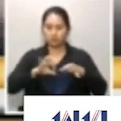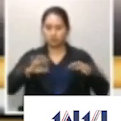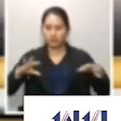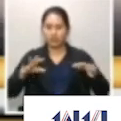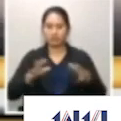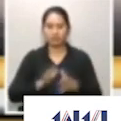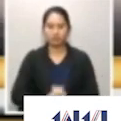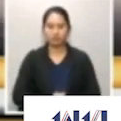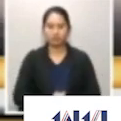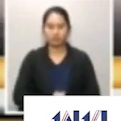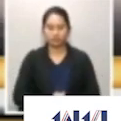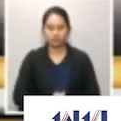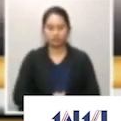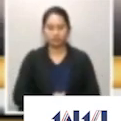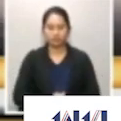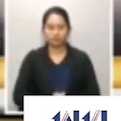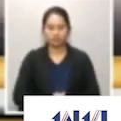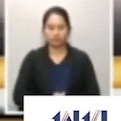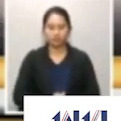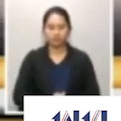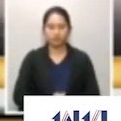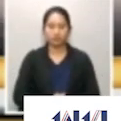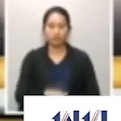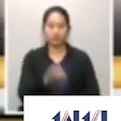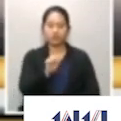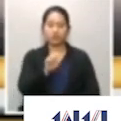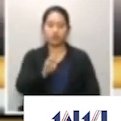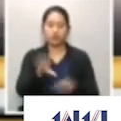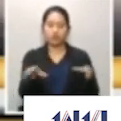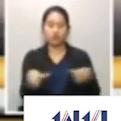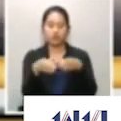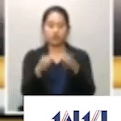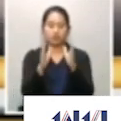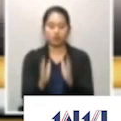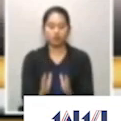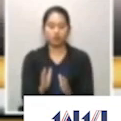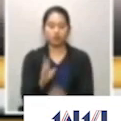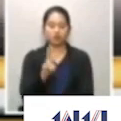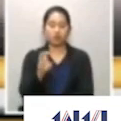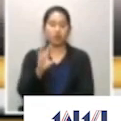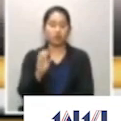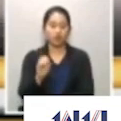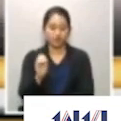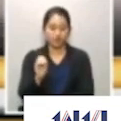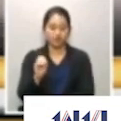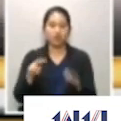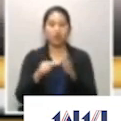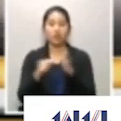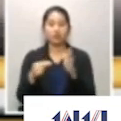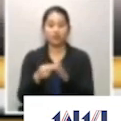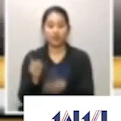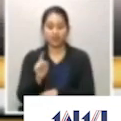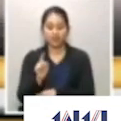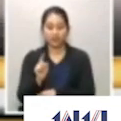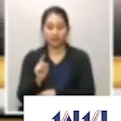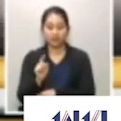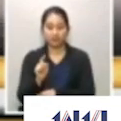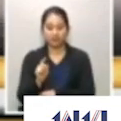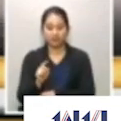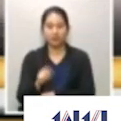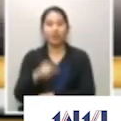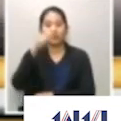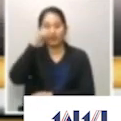ยการแต่งตั้งสว.250คนเป็นการนำประเทศลงคร